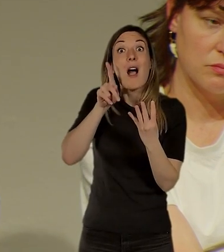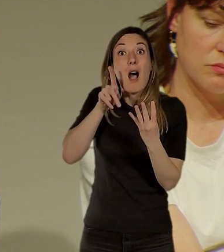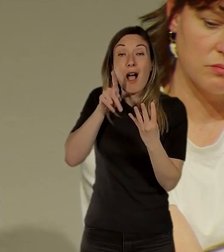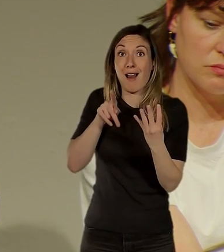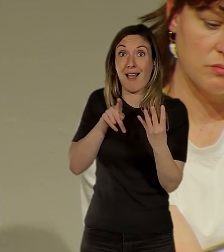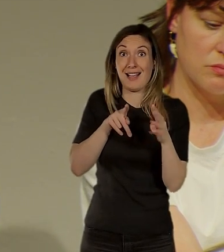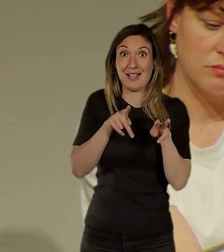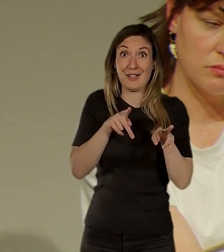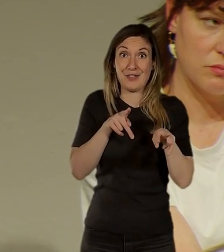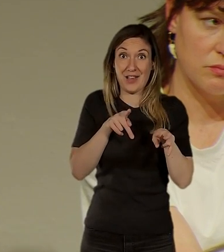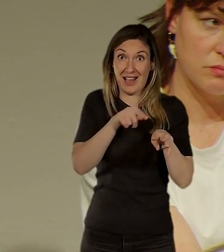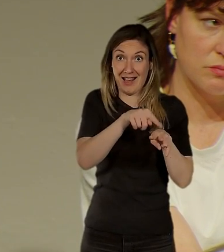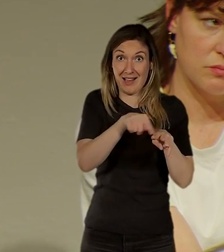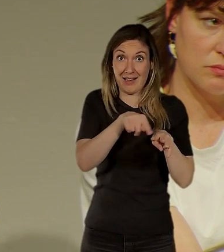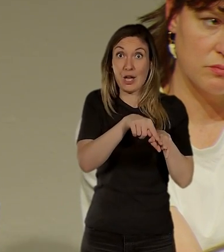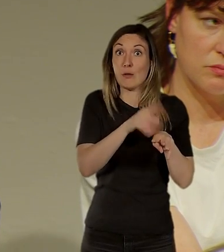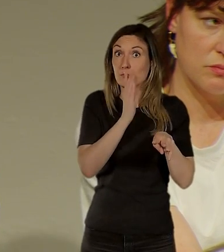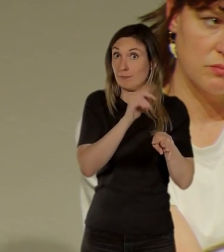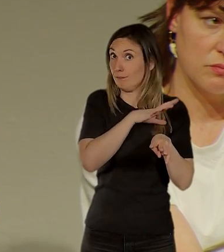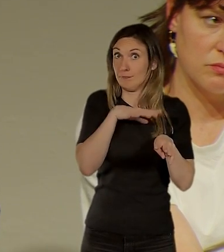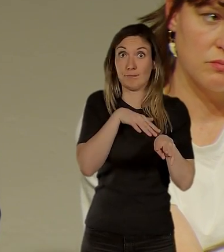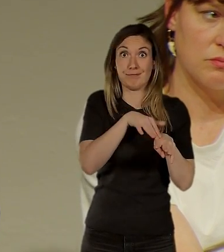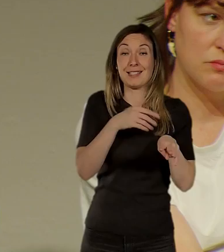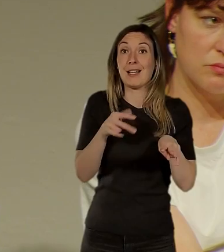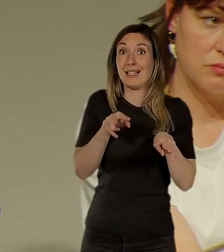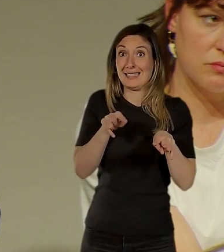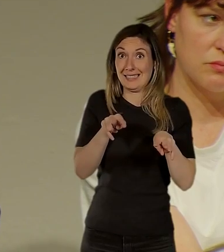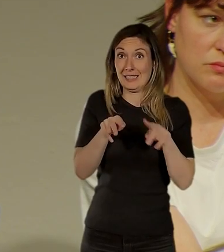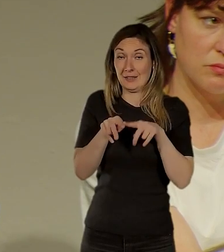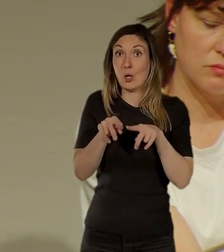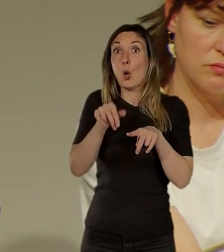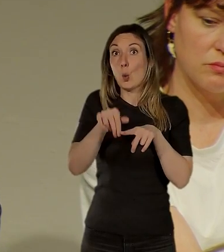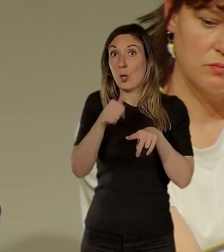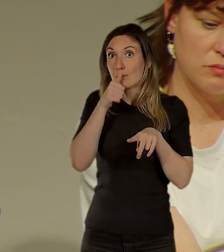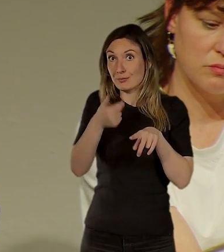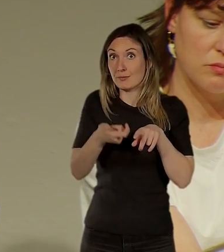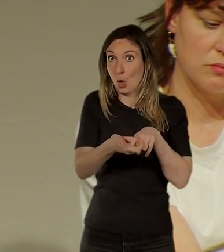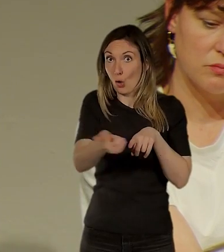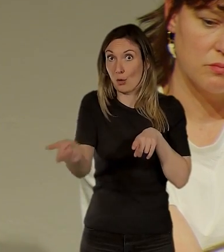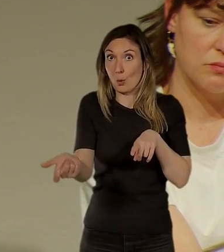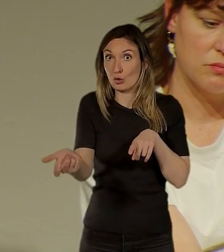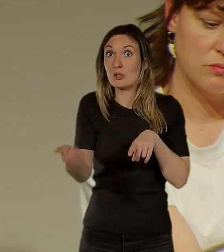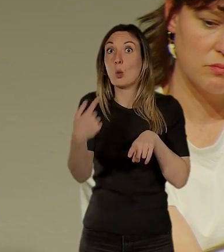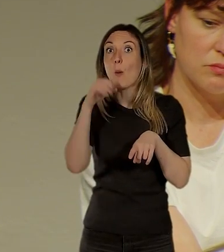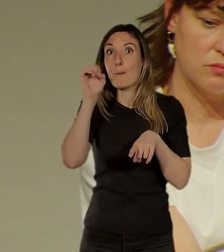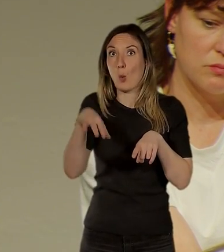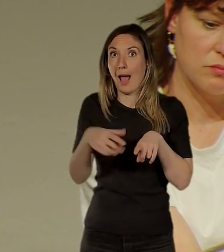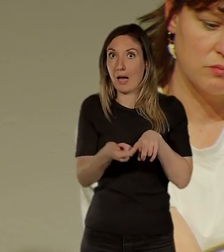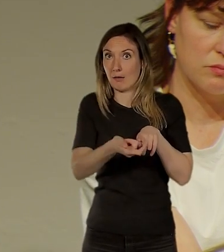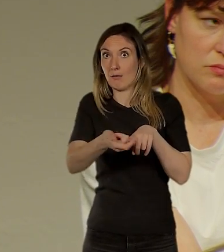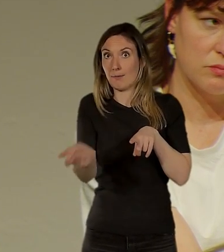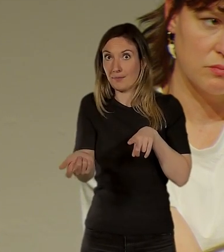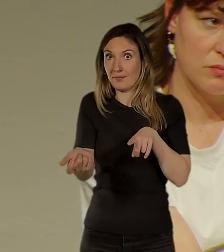je odbočovací k Bulharovi, když teda beru ten pruh, co vede z jihu na sever, je blíž k té Fantově budově. Tak tam je